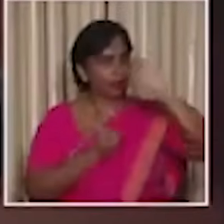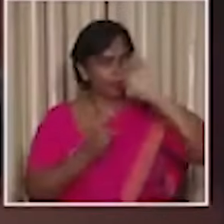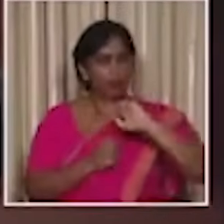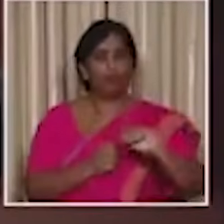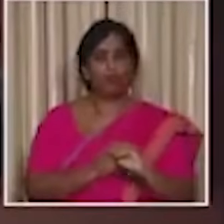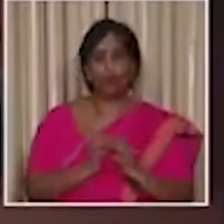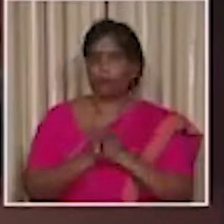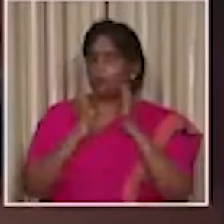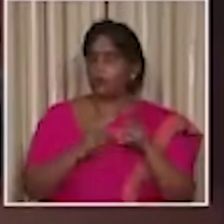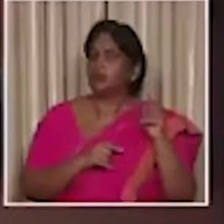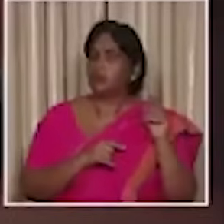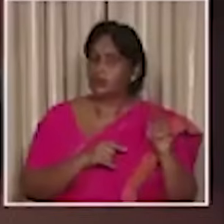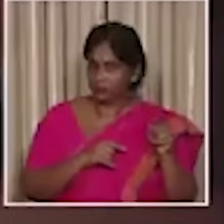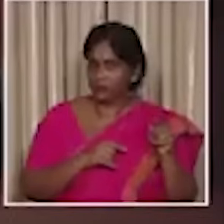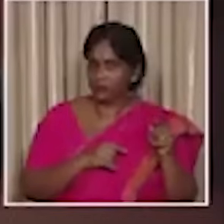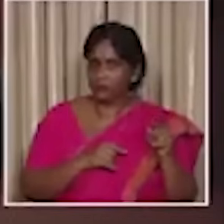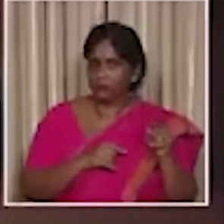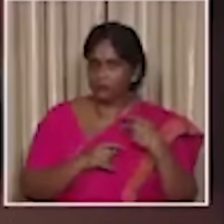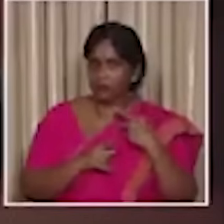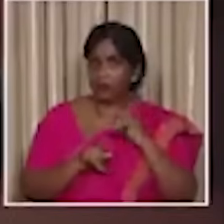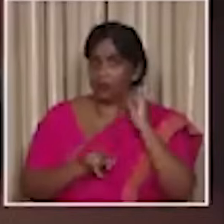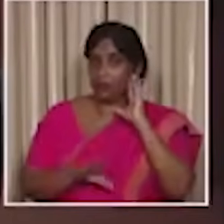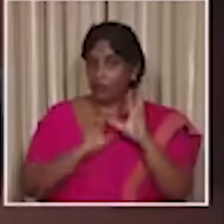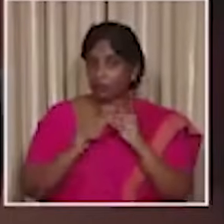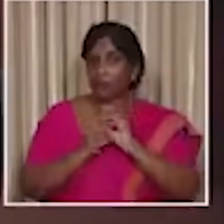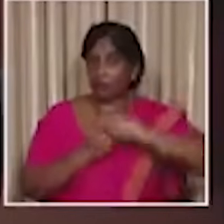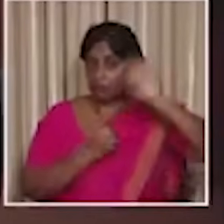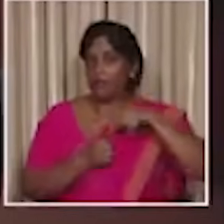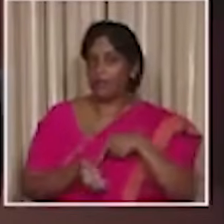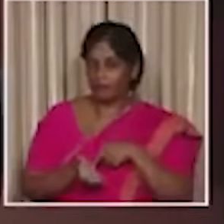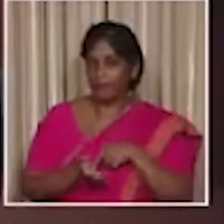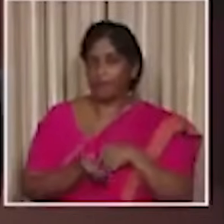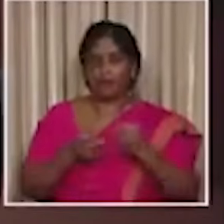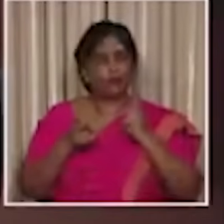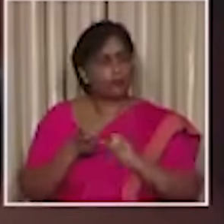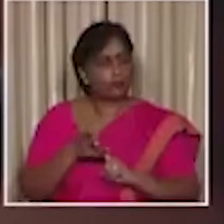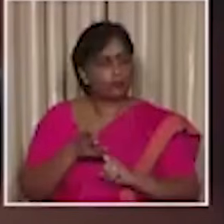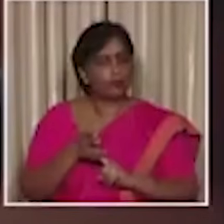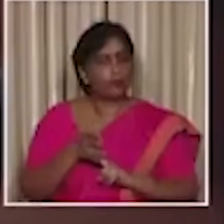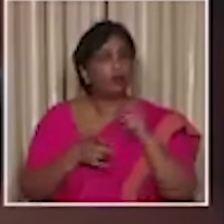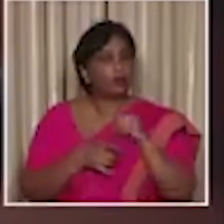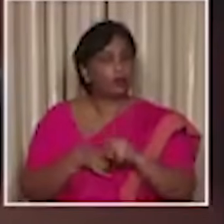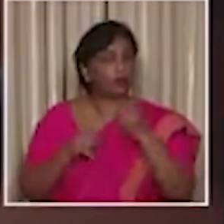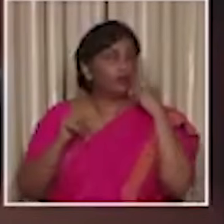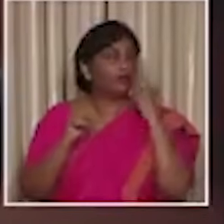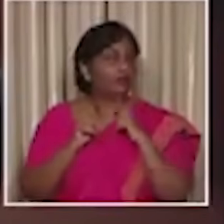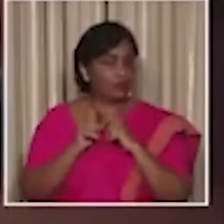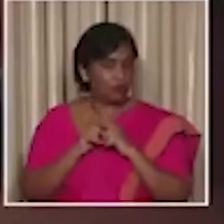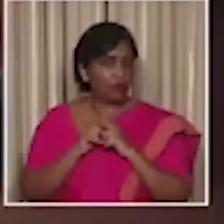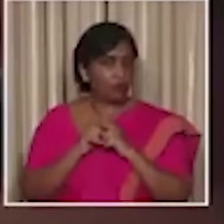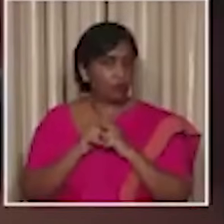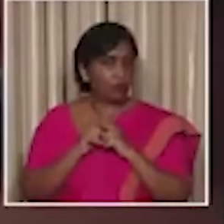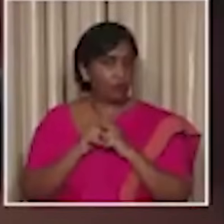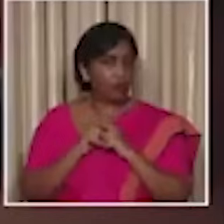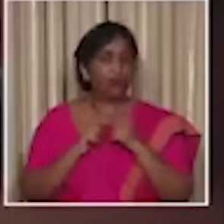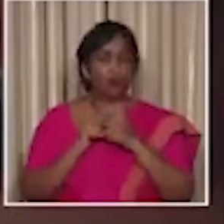සලකිතු ප්‍රමාණය එතකොට ඒක මාගාව තියෙන සමහර දත්ත යවපු ප්‍රමාණයන් පිළිබඳව ඊළඟ මේ තත්ත්වය තුළ යවලා තියෙනවා මේ තත්ත්වය